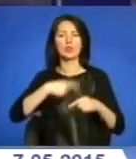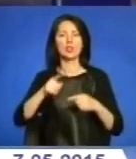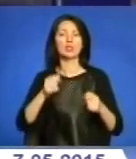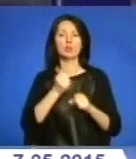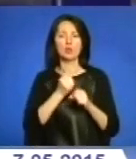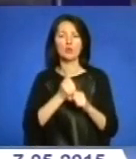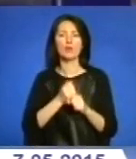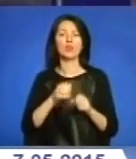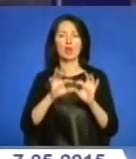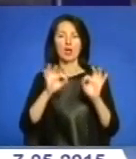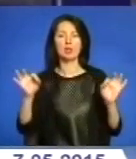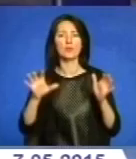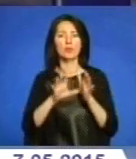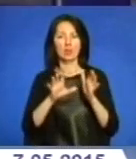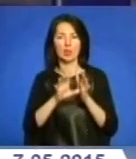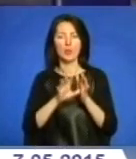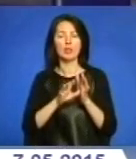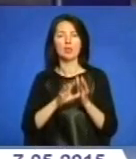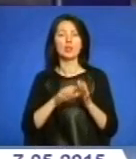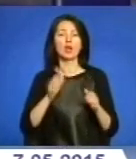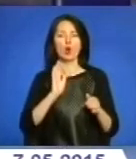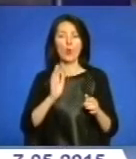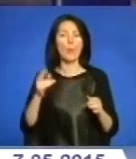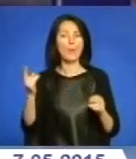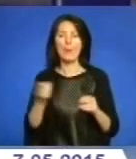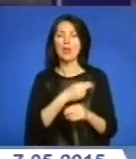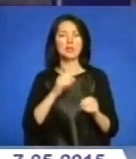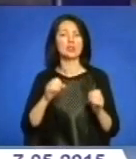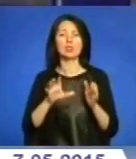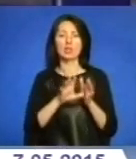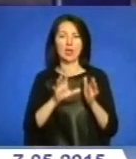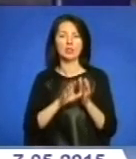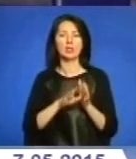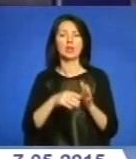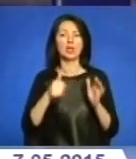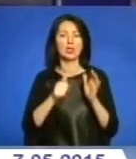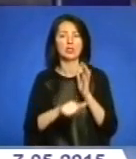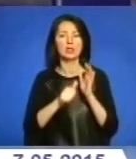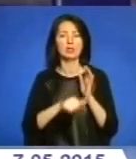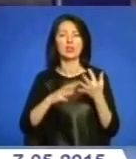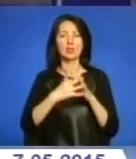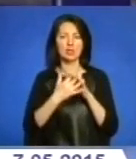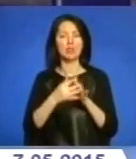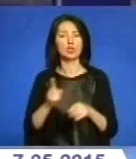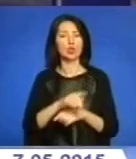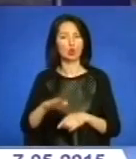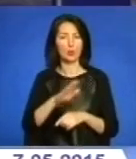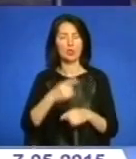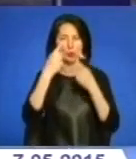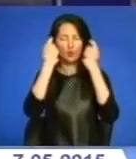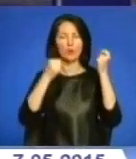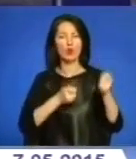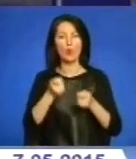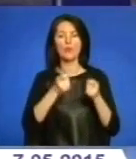електропередач сталося знеструмлення 15 населених пунктів у 5 районах Тернопільщини. Окрім того, за повідомленням Управління Державної служби